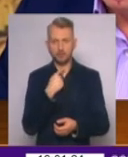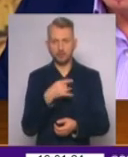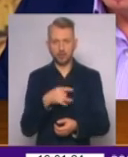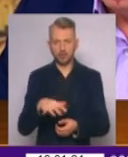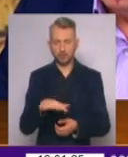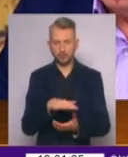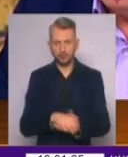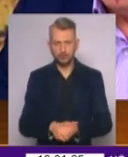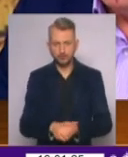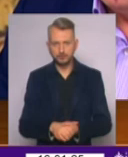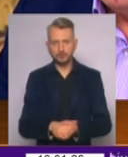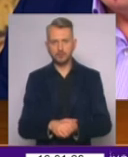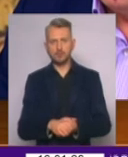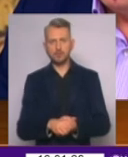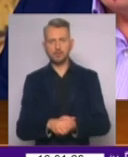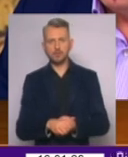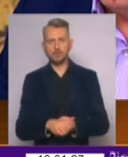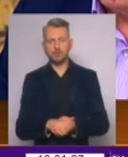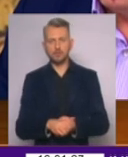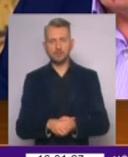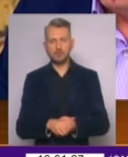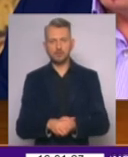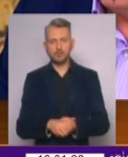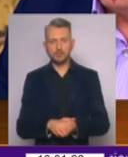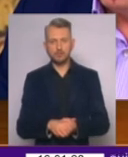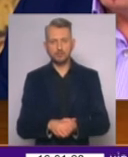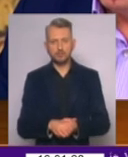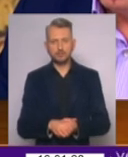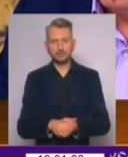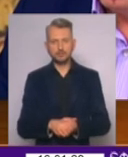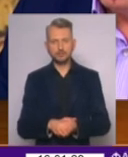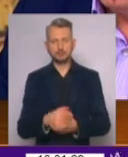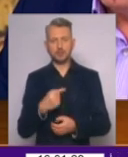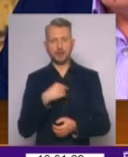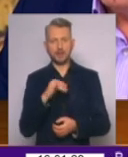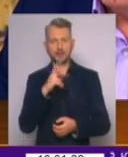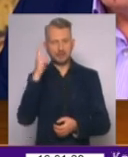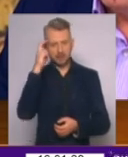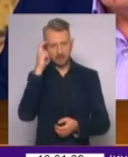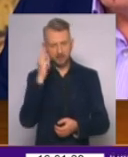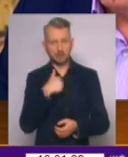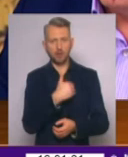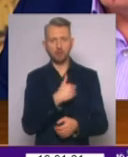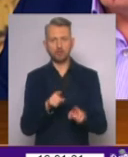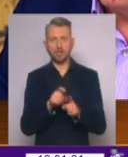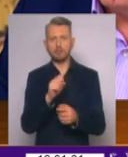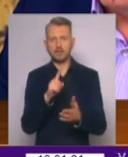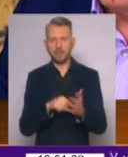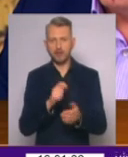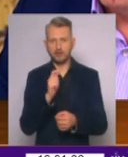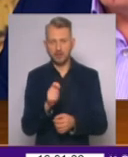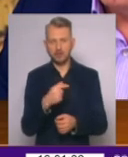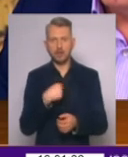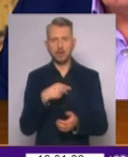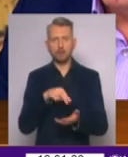Так, пані Валентино, раді вас чути. Добрий день. Валентина Миколаївна, я із Києва. Я хочу таке питання задати. Я стою